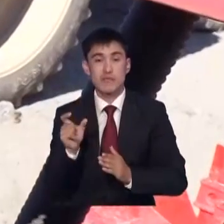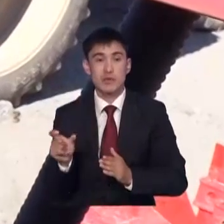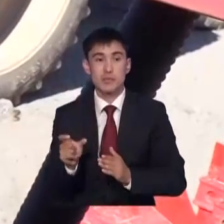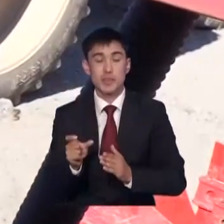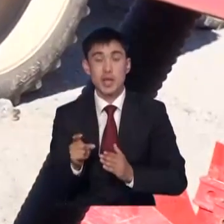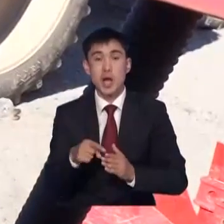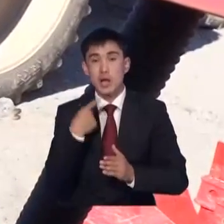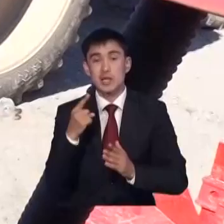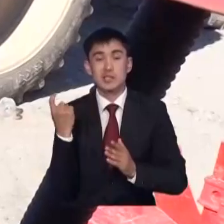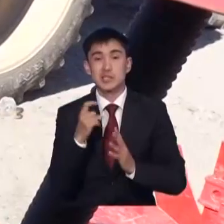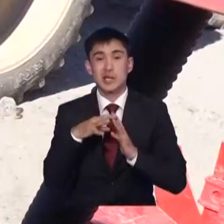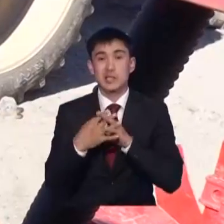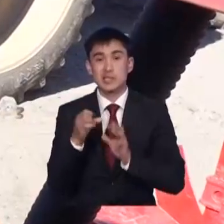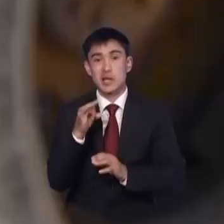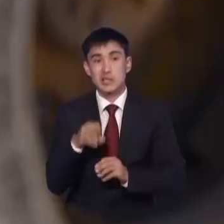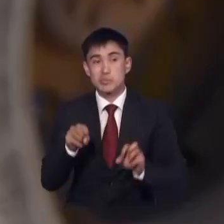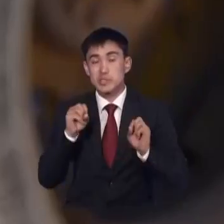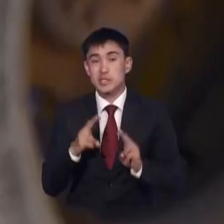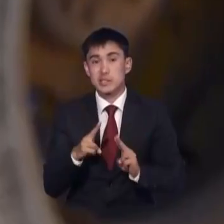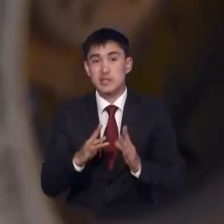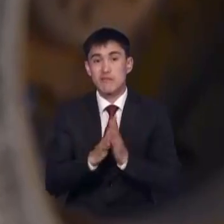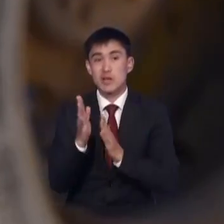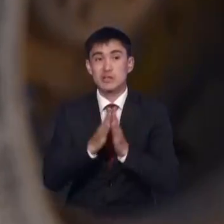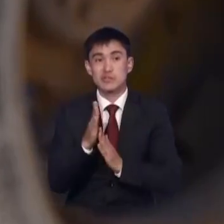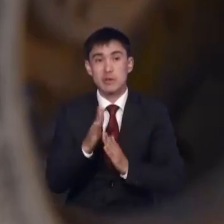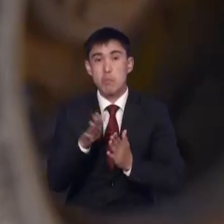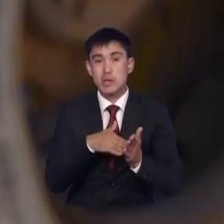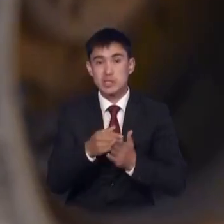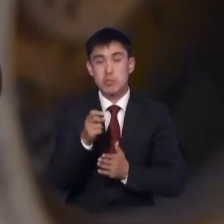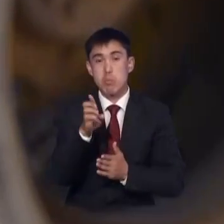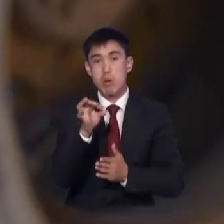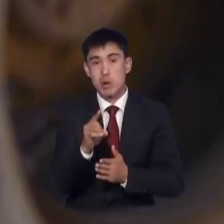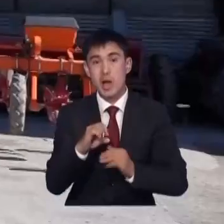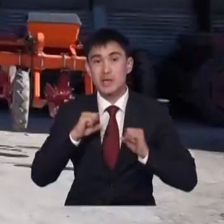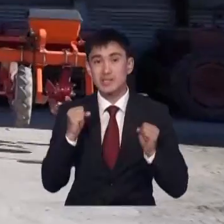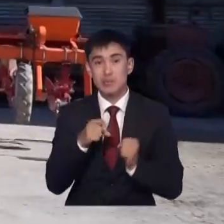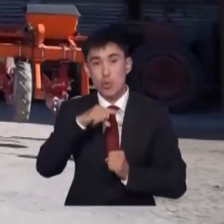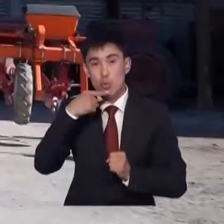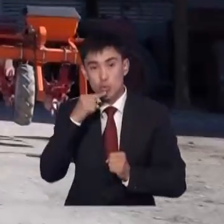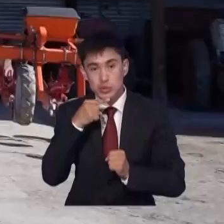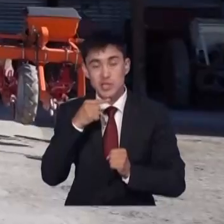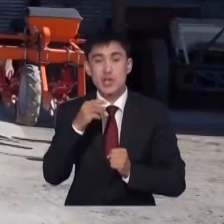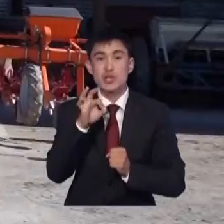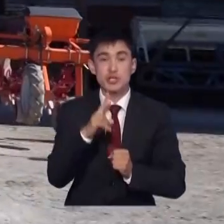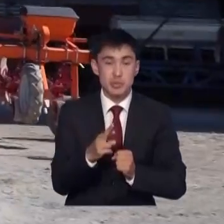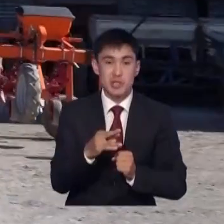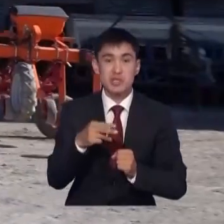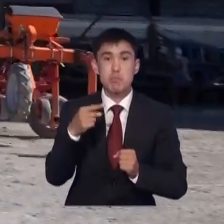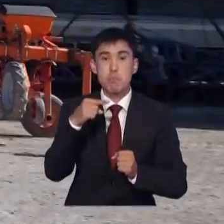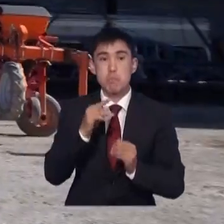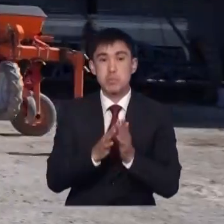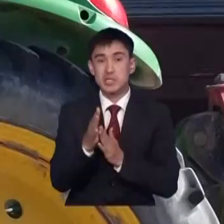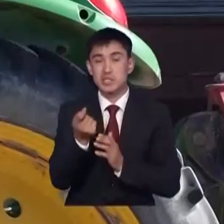отметить что крестьянское хозяйство Айдын специализируется на выращивании масличных Бобов А зимой кукурузы ячменя и пшеницы Однако основной